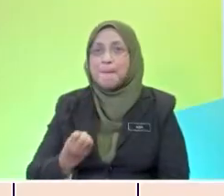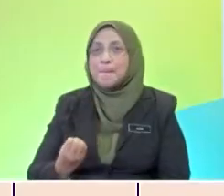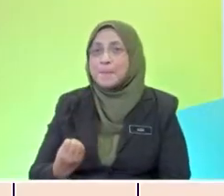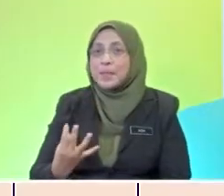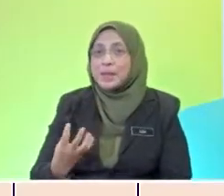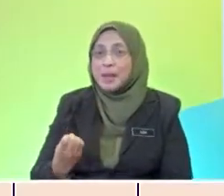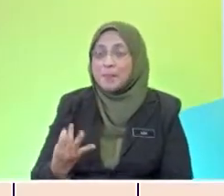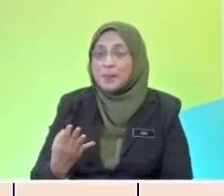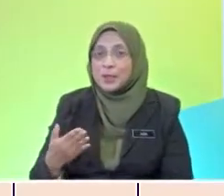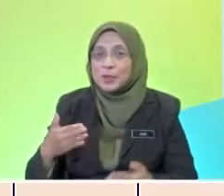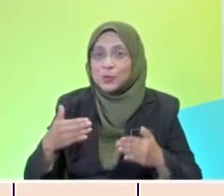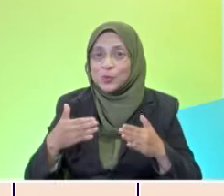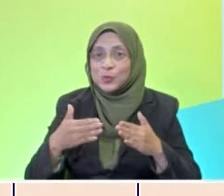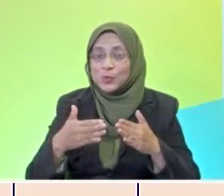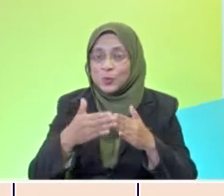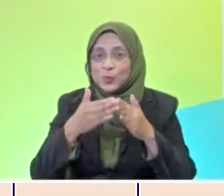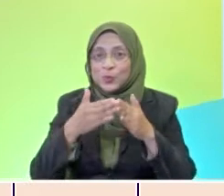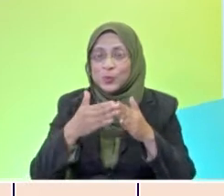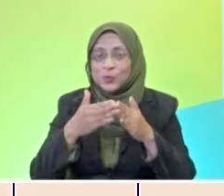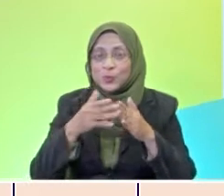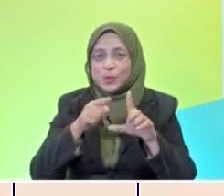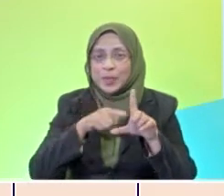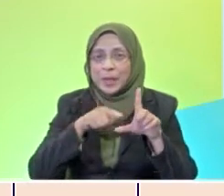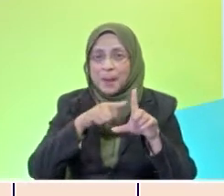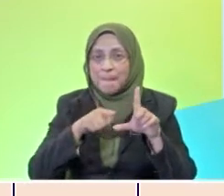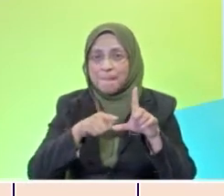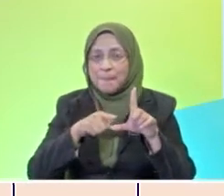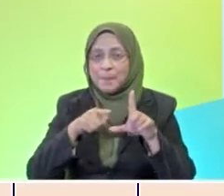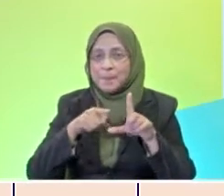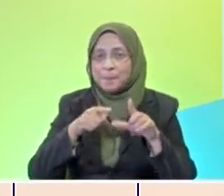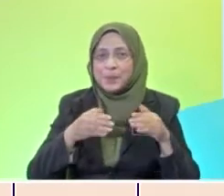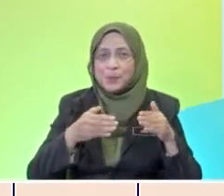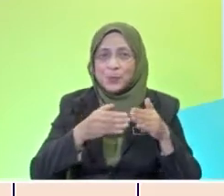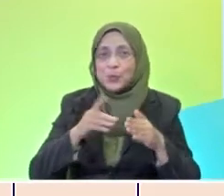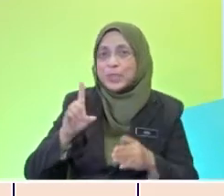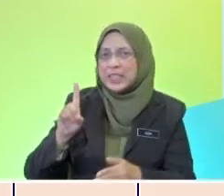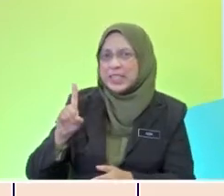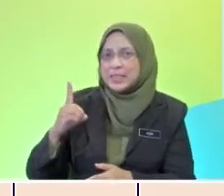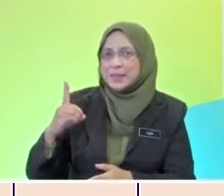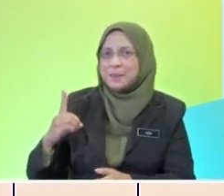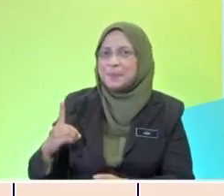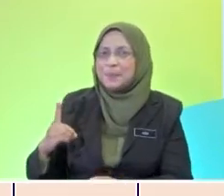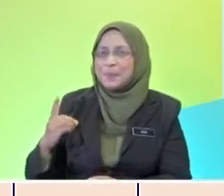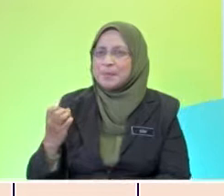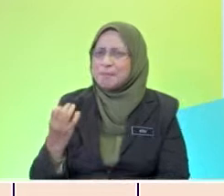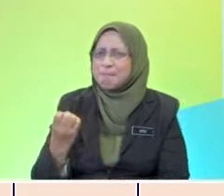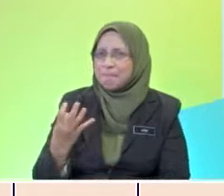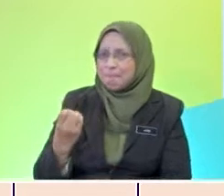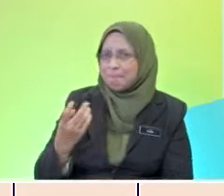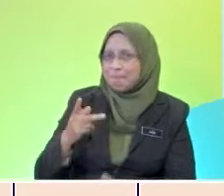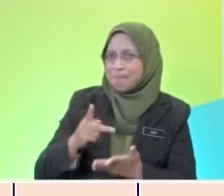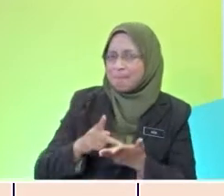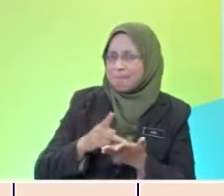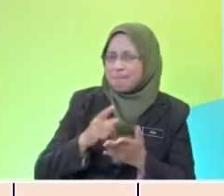Berapa sudut pedalaman bagi bucu D ni tadi? Okey, berapa murid-murid kita